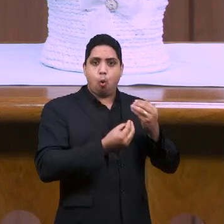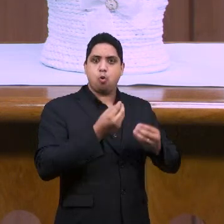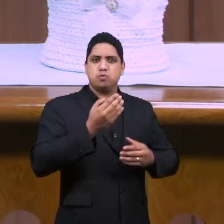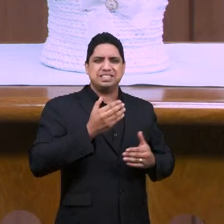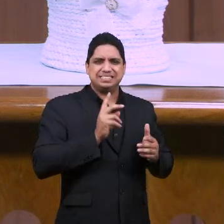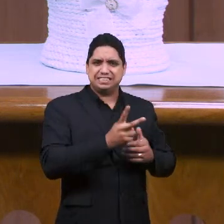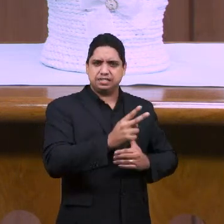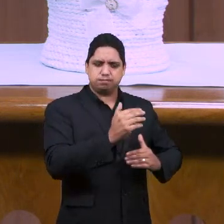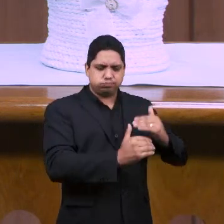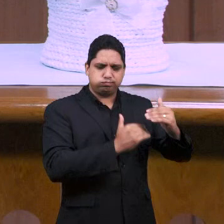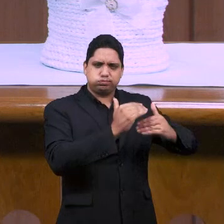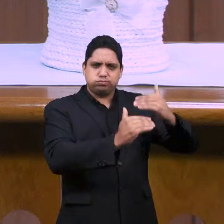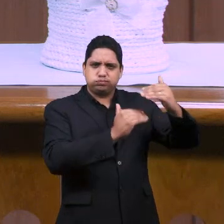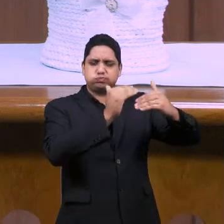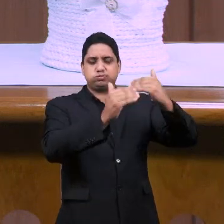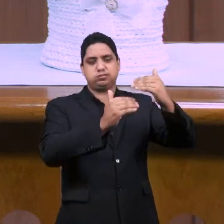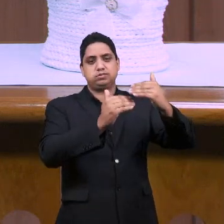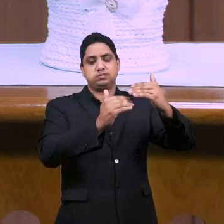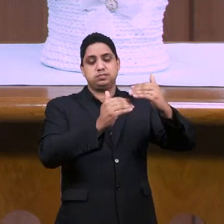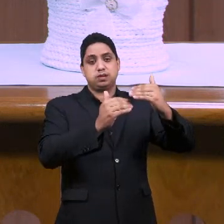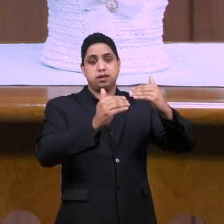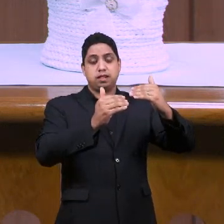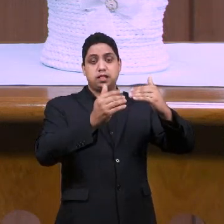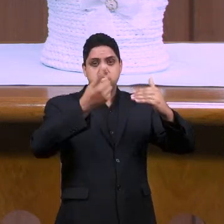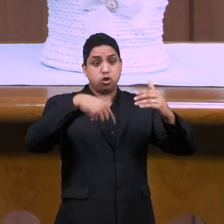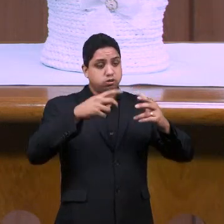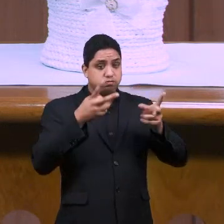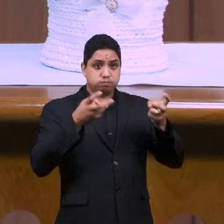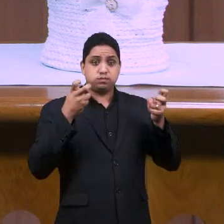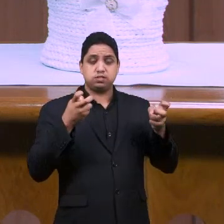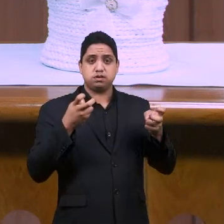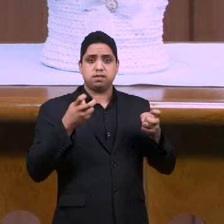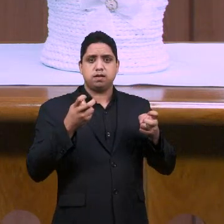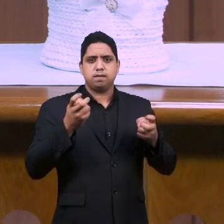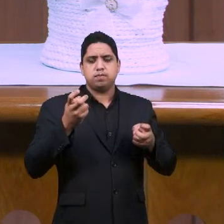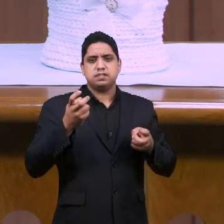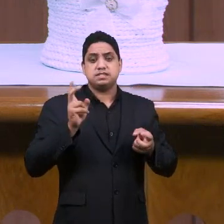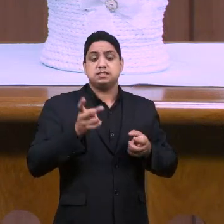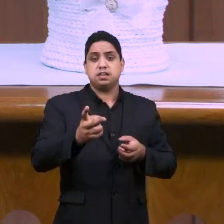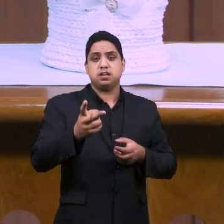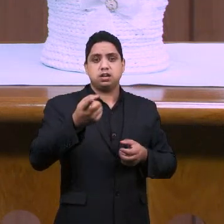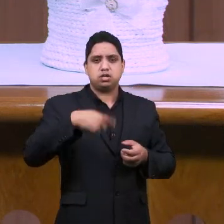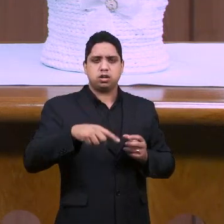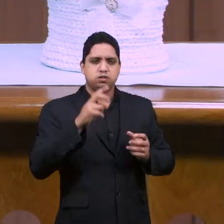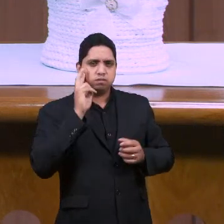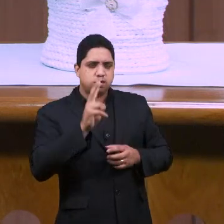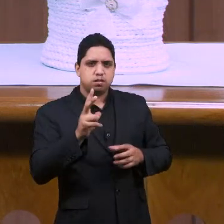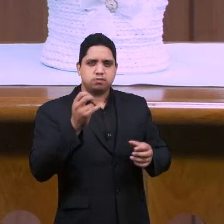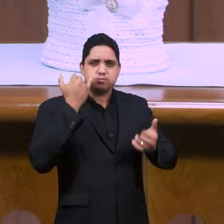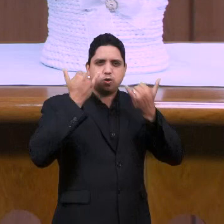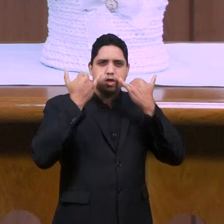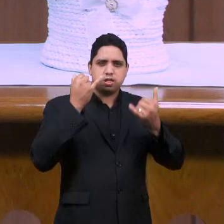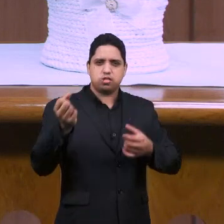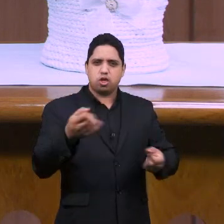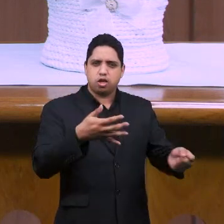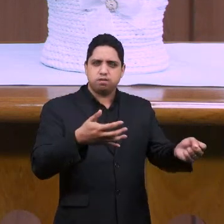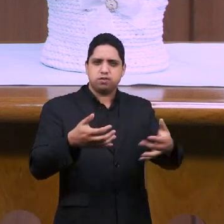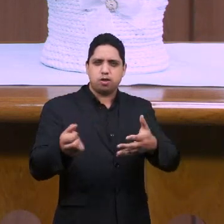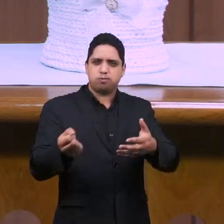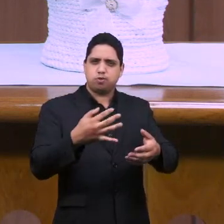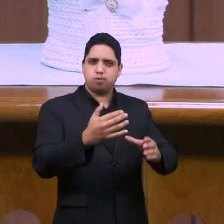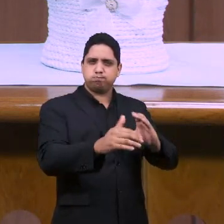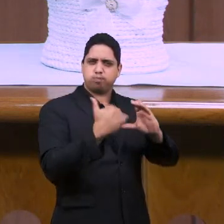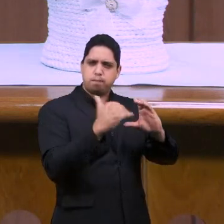Et on voit une croissance exponentielle. Et chaque jour que nous ouvrons, les informations